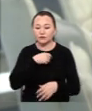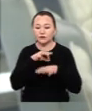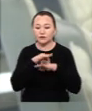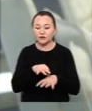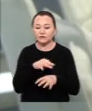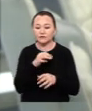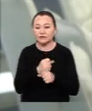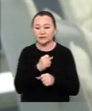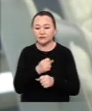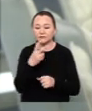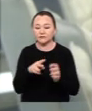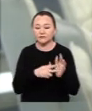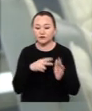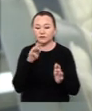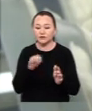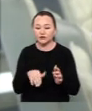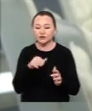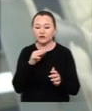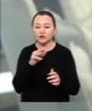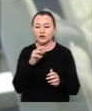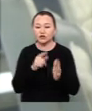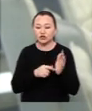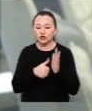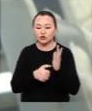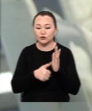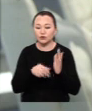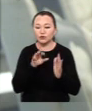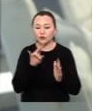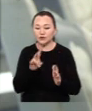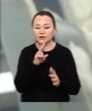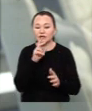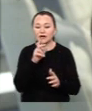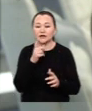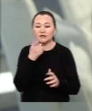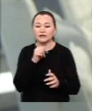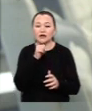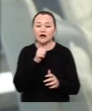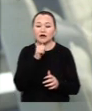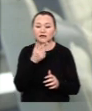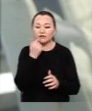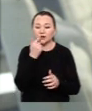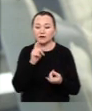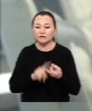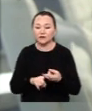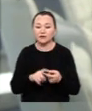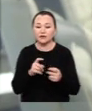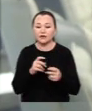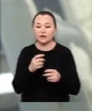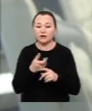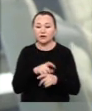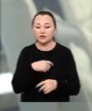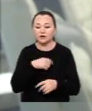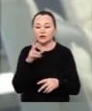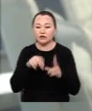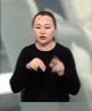произвели 28 600 тонн сахара свекловичного. Хотя по оптимистическому прогнозу мы ожидали, что у нас